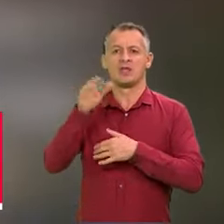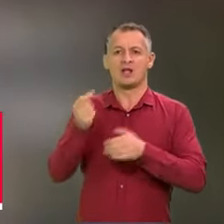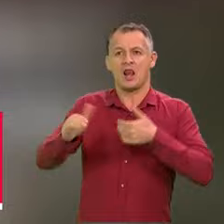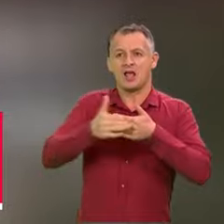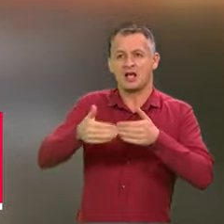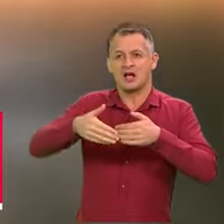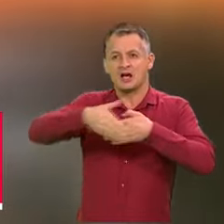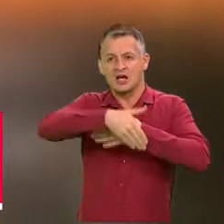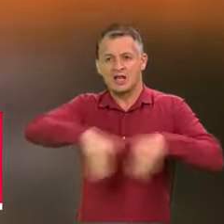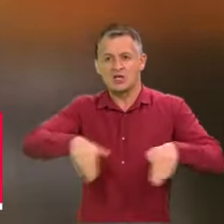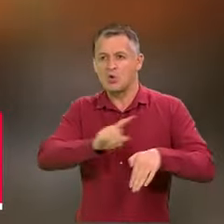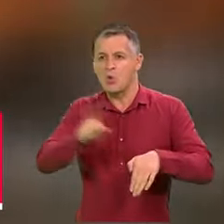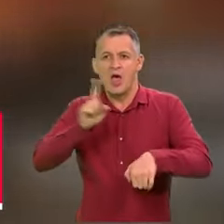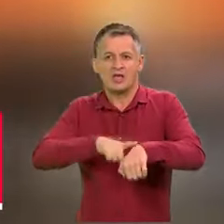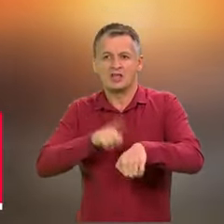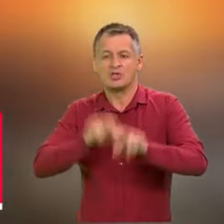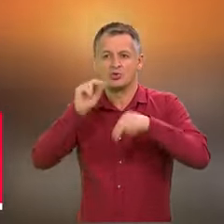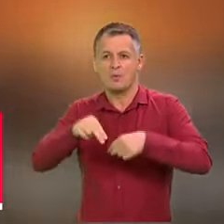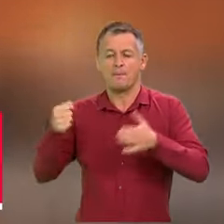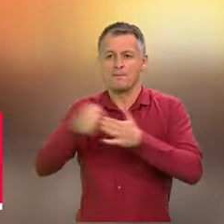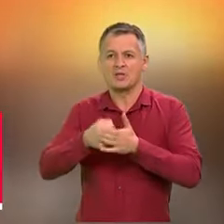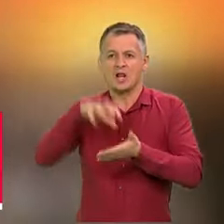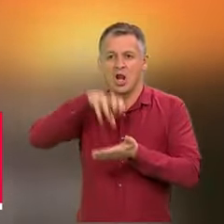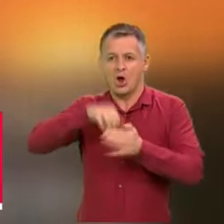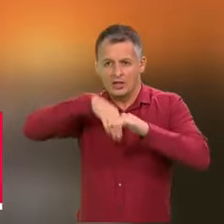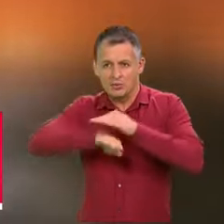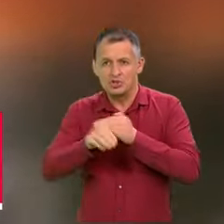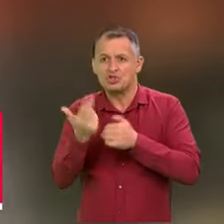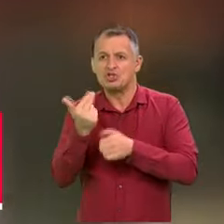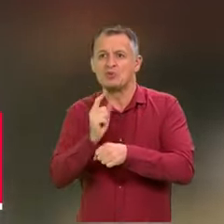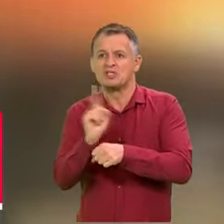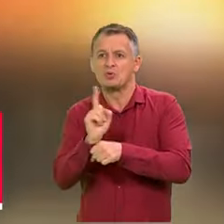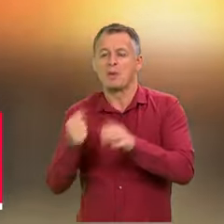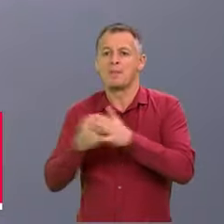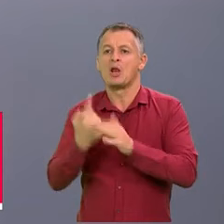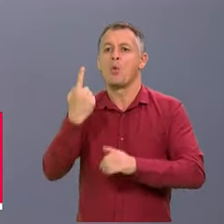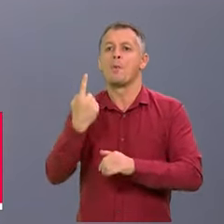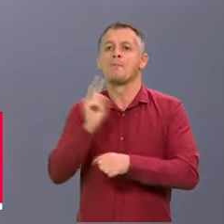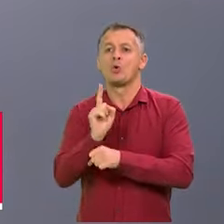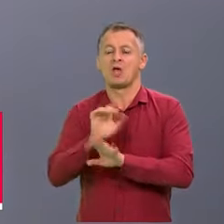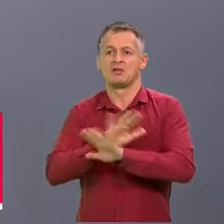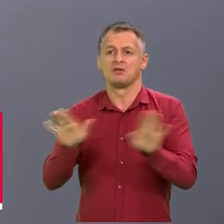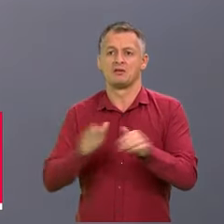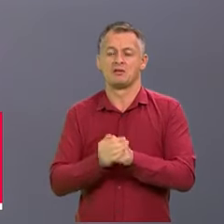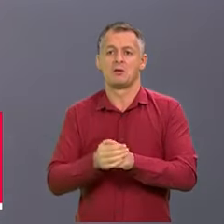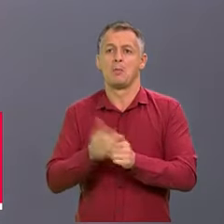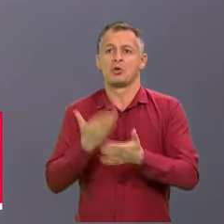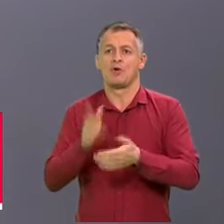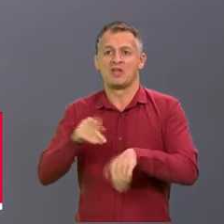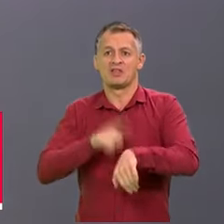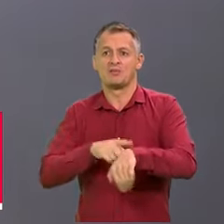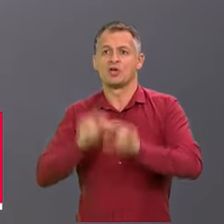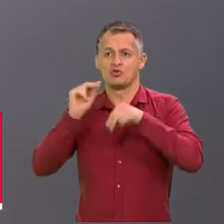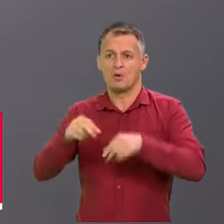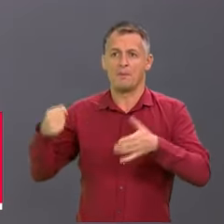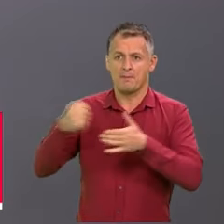până la adăposturi, este 15 secunde până la un minut, înțelegeți că poți să ai timp să fugi până la